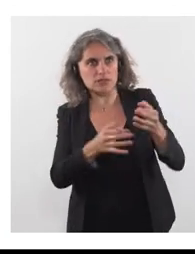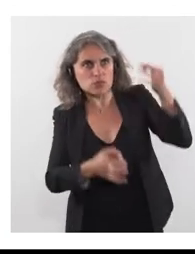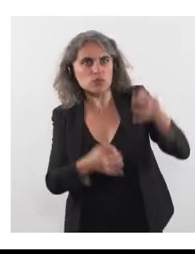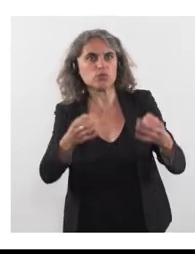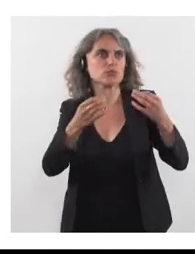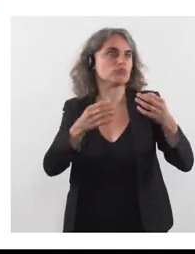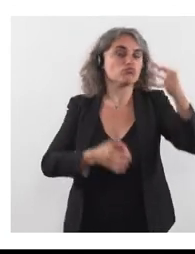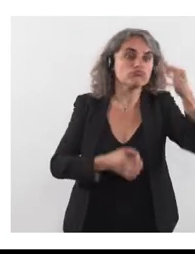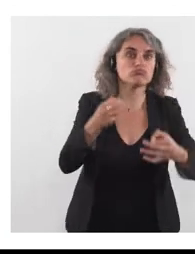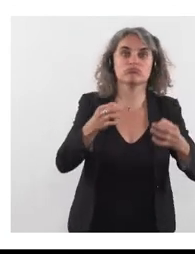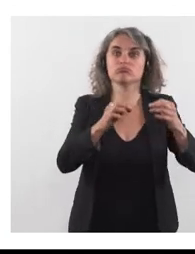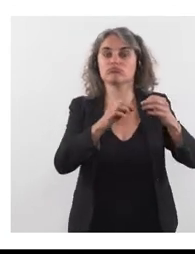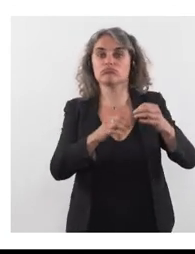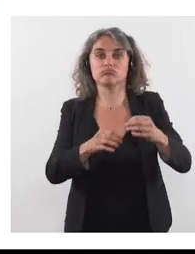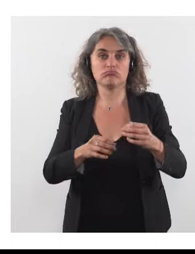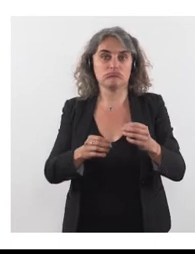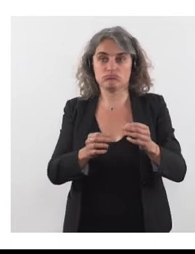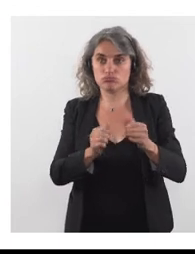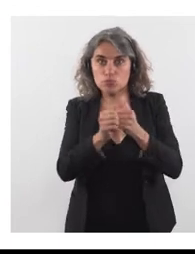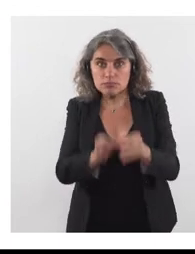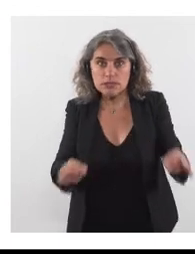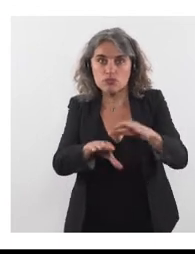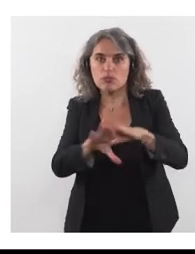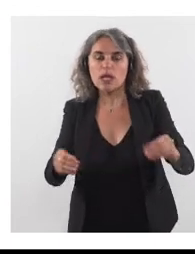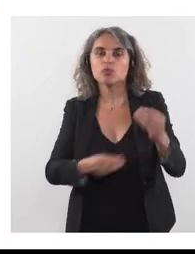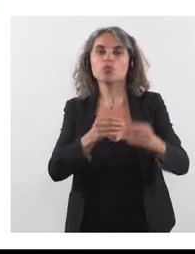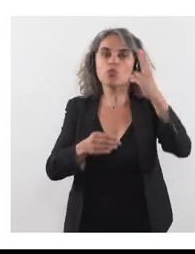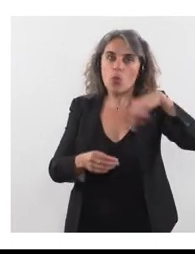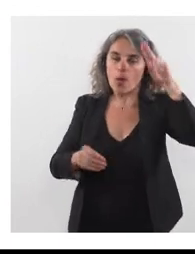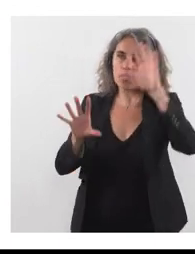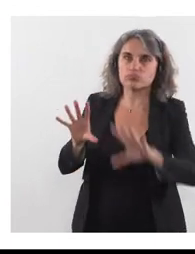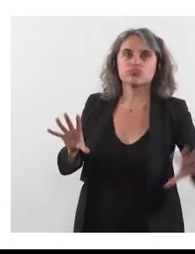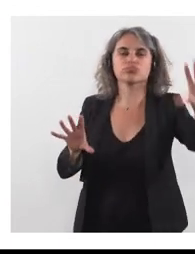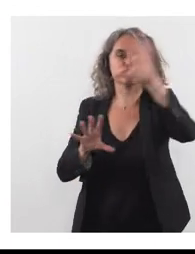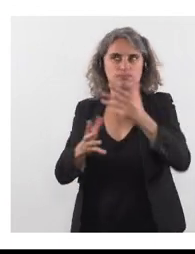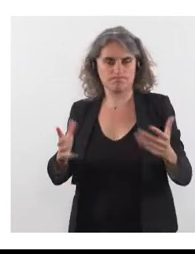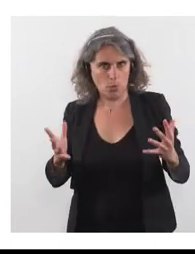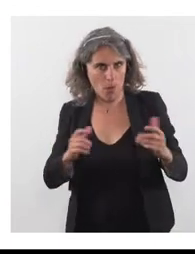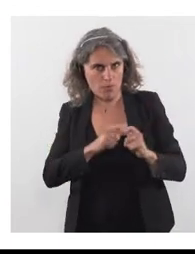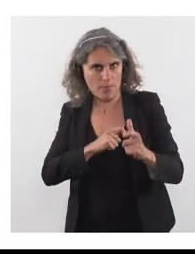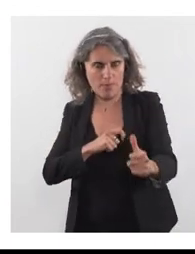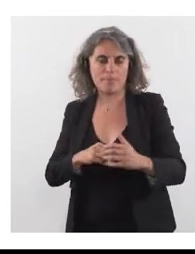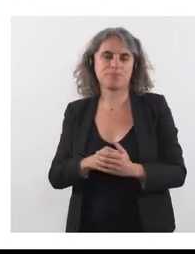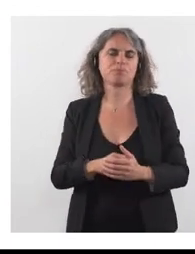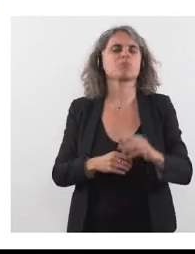qu'elles soient nationales ou européennes. Et on sait que les directives